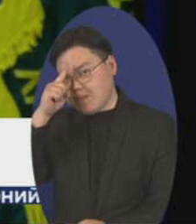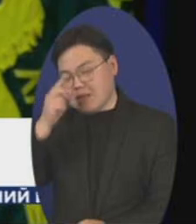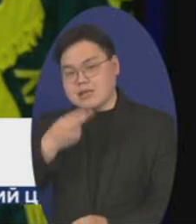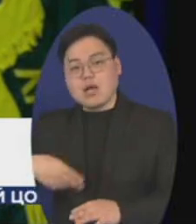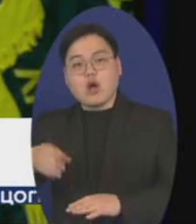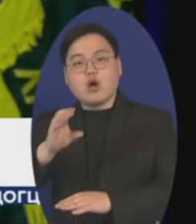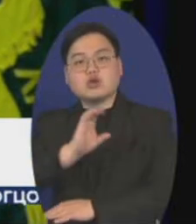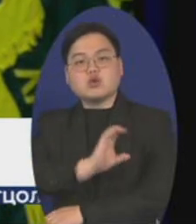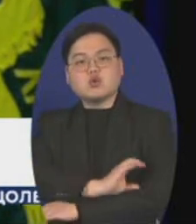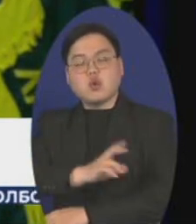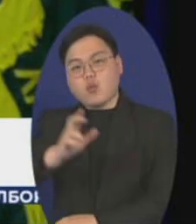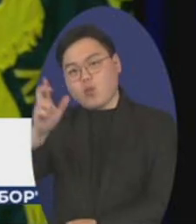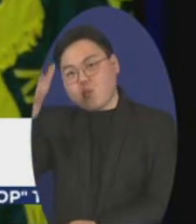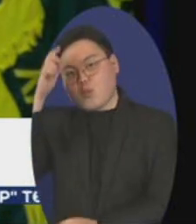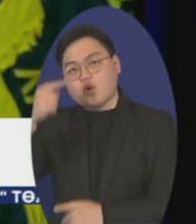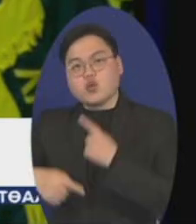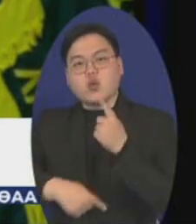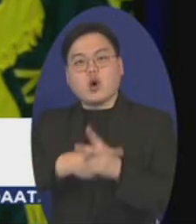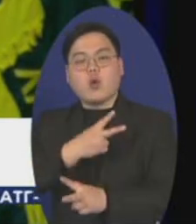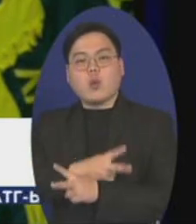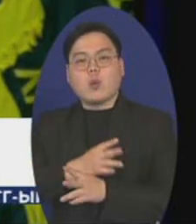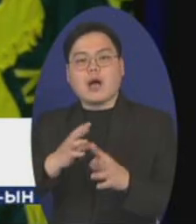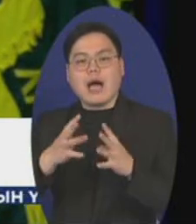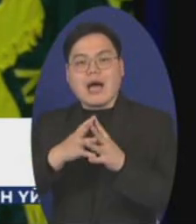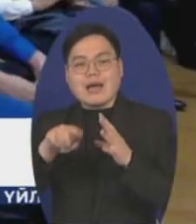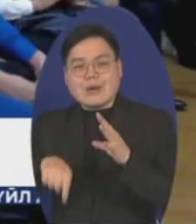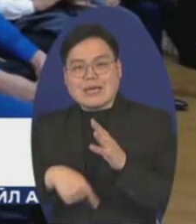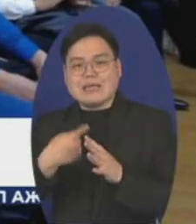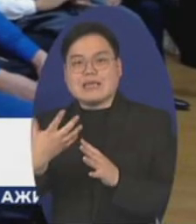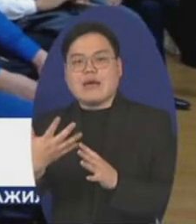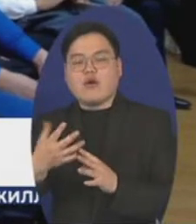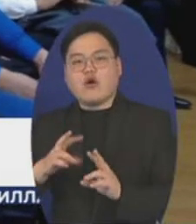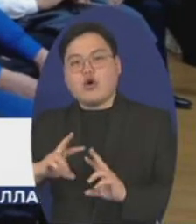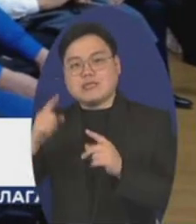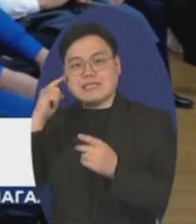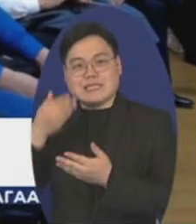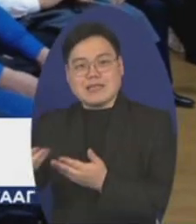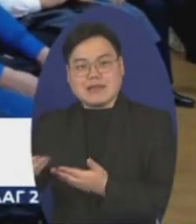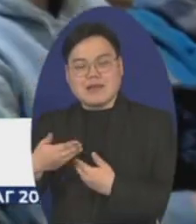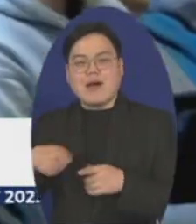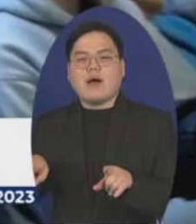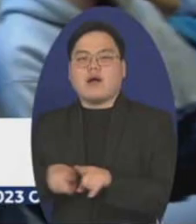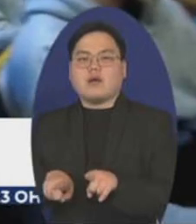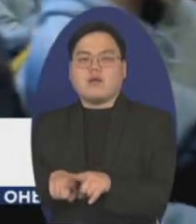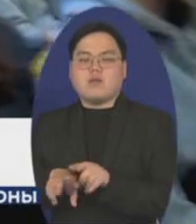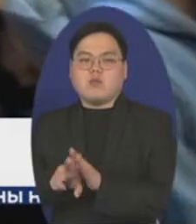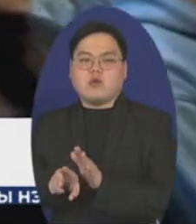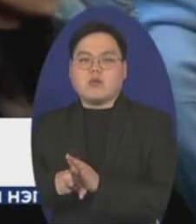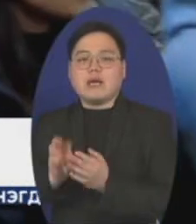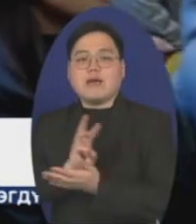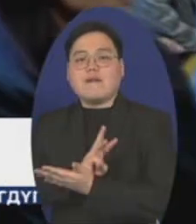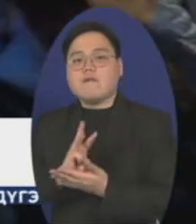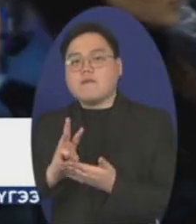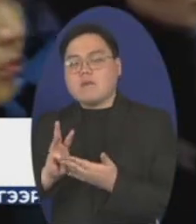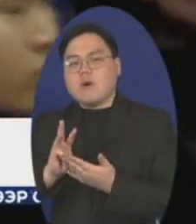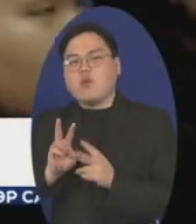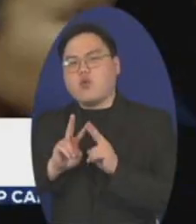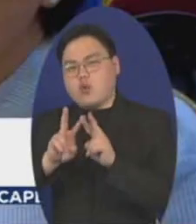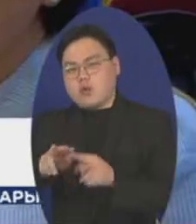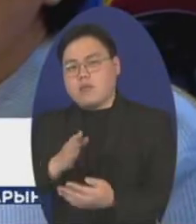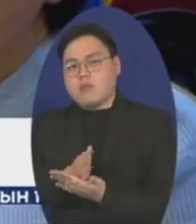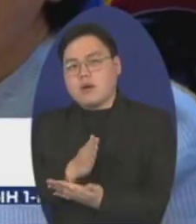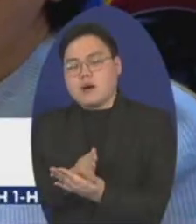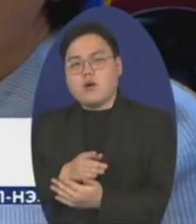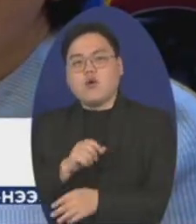10-ын босруулын хуулийн 15 дээр өөрчлөлт оруулъя гэсэн санал гаргаж байгаа. Цахим платформын хөгжүүлэлт одоо ч үргэлжилж байгаа бөгөөд цаашид олон нийтийн